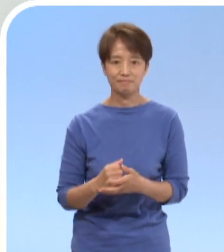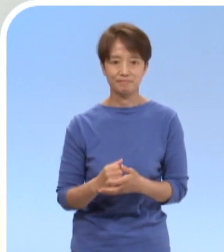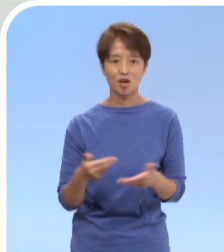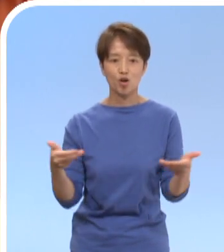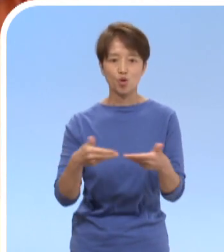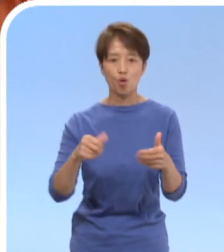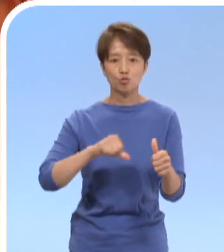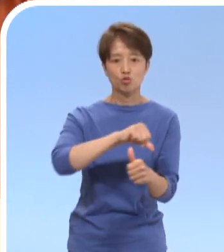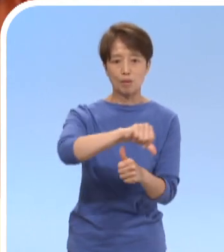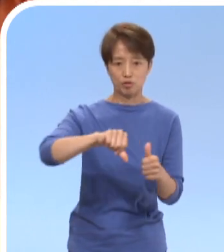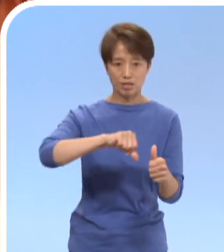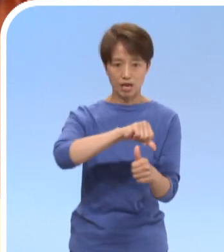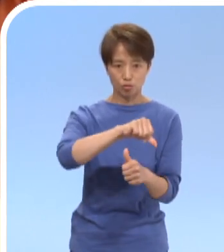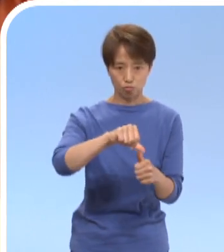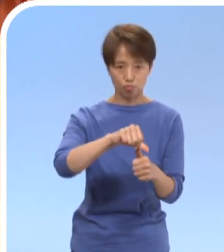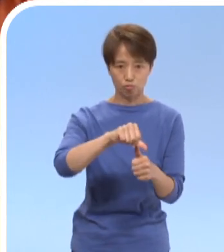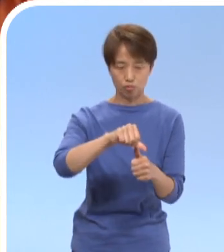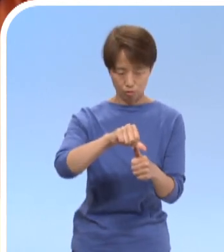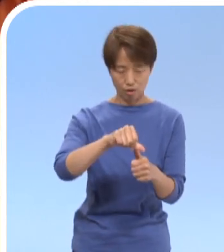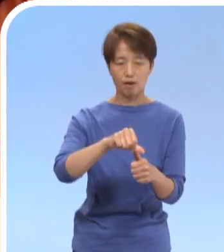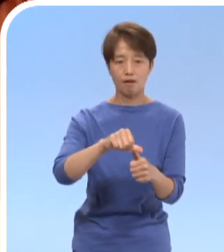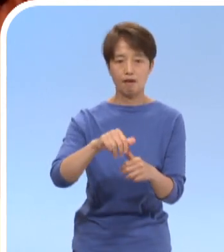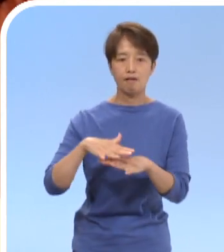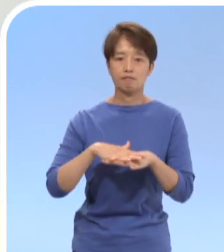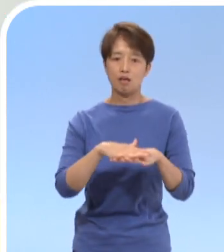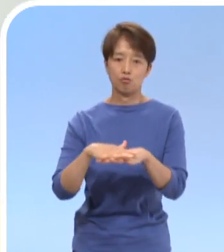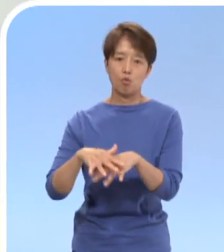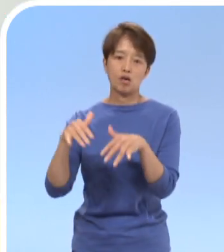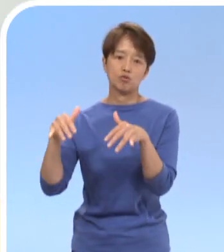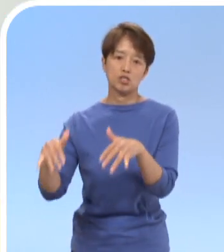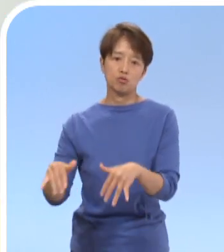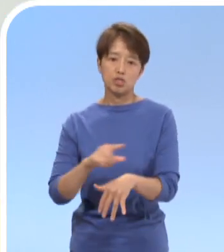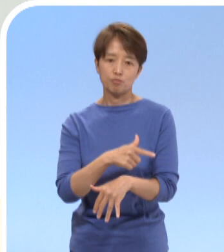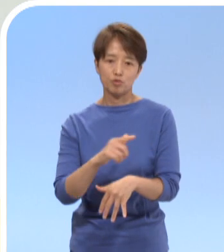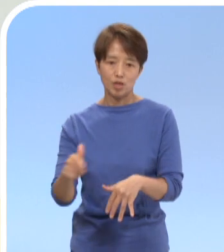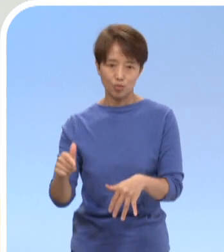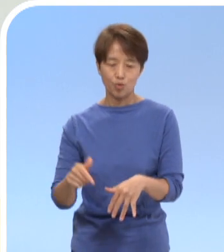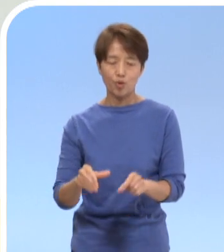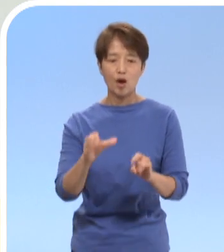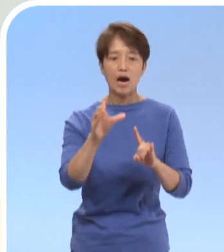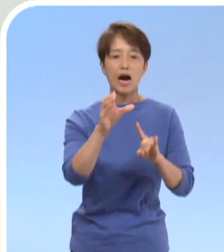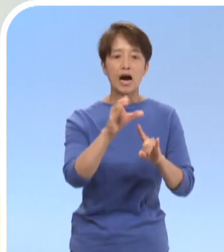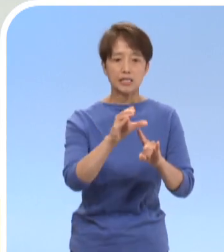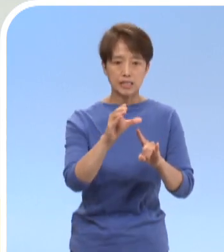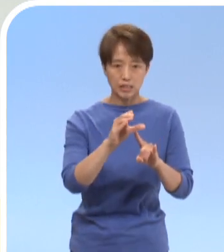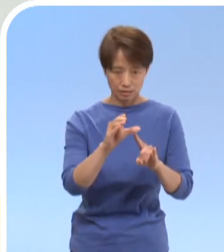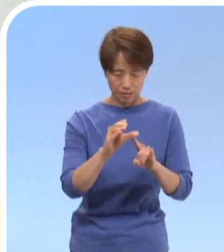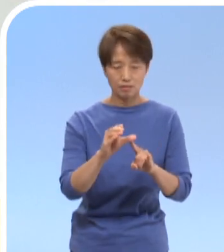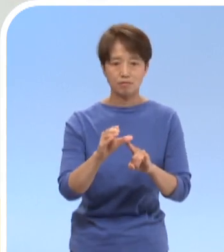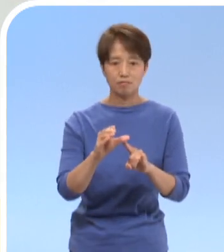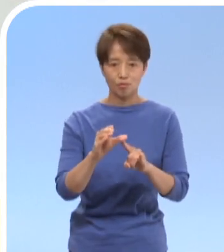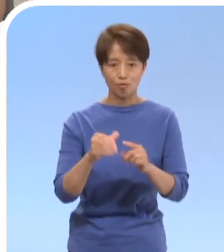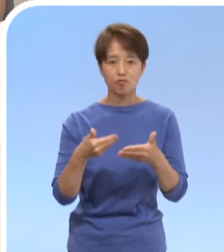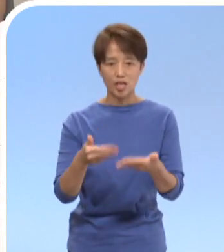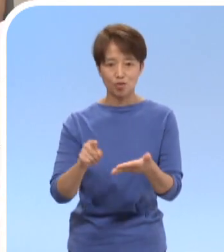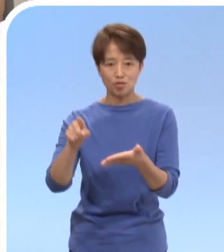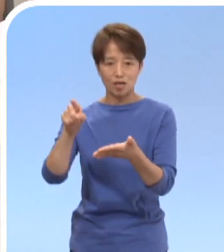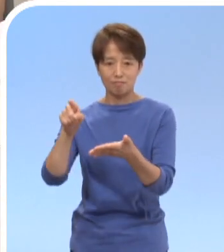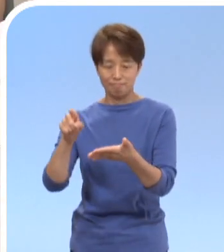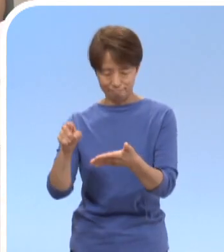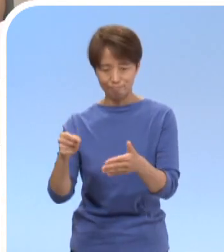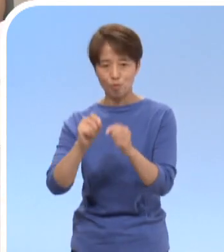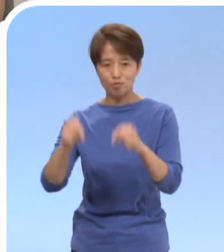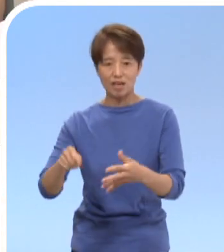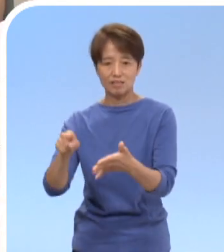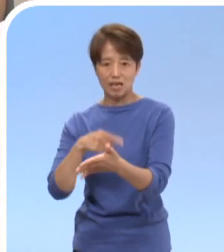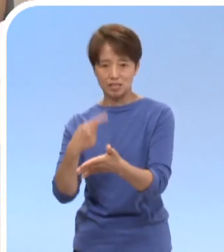ね、 はい、 業務アプリケーションであったりネットワークシステムなど、まあ、いわゆる ICT ソリューションを提供し、まあ、運